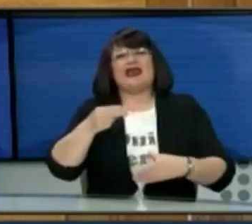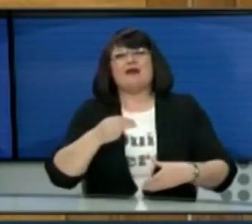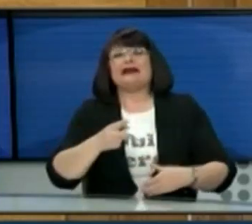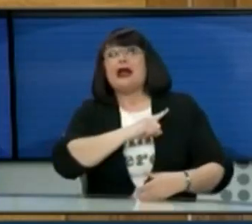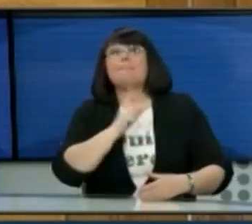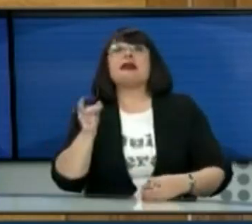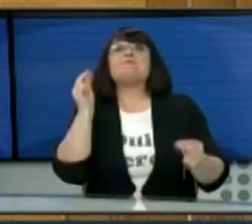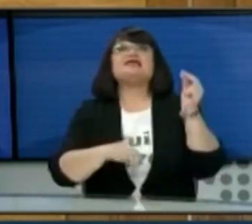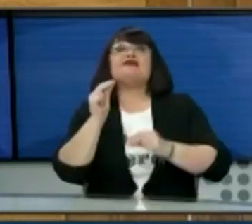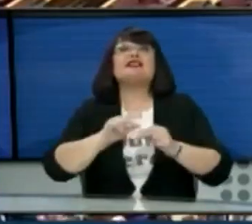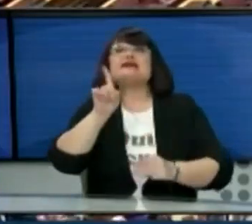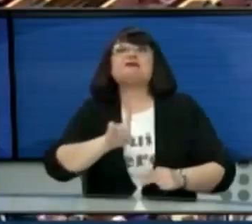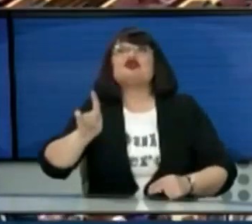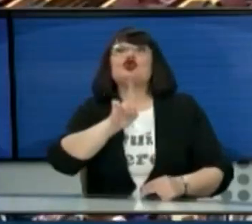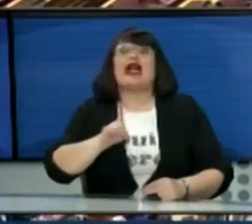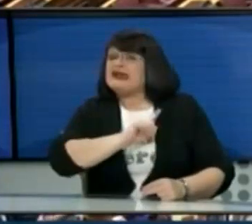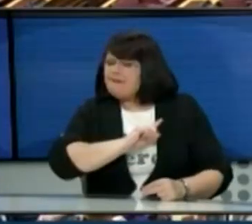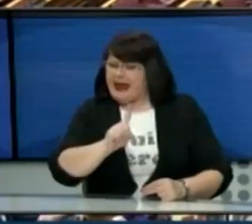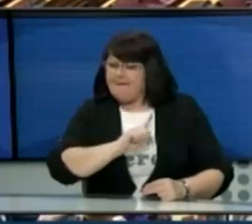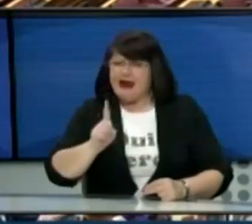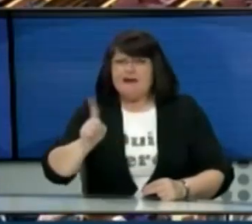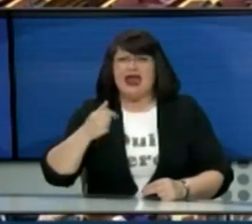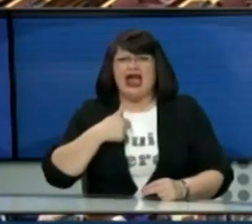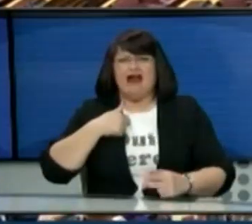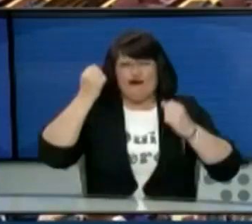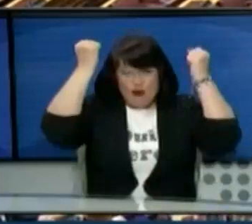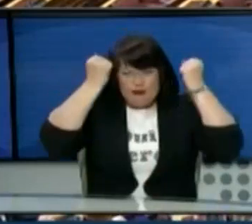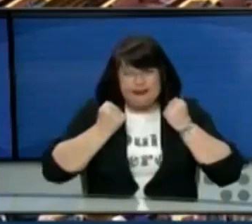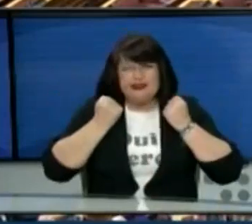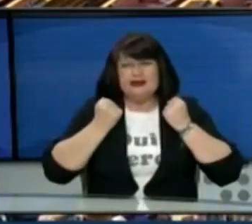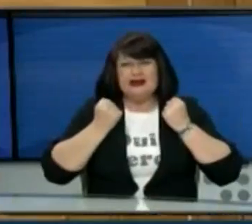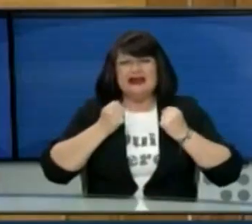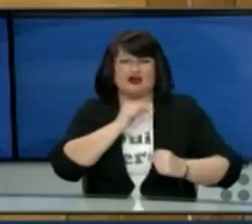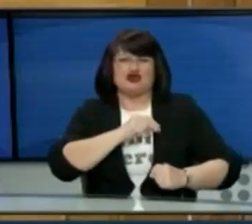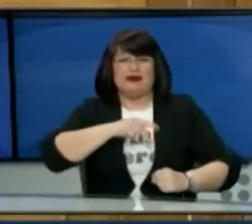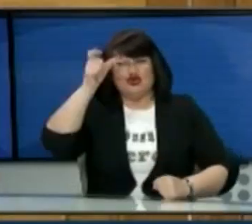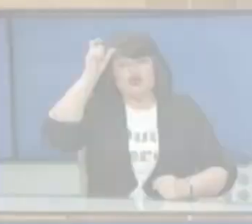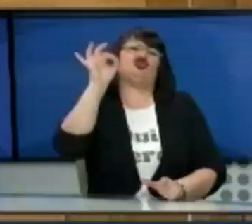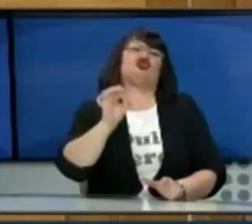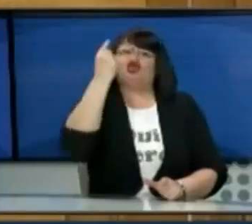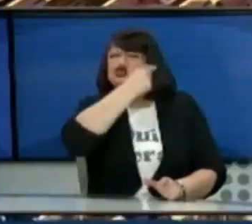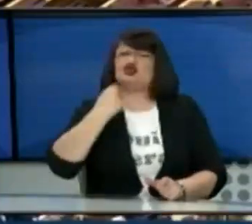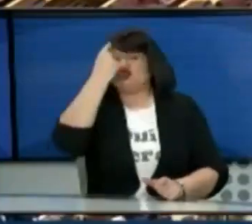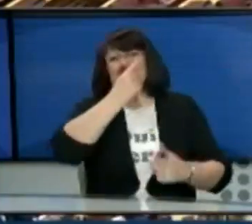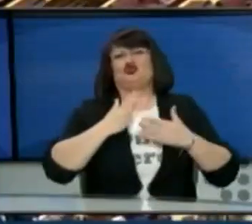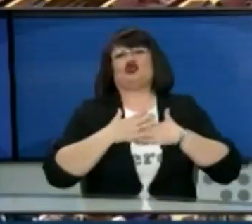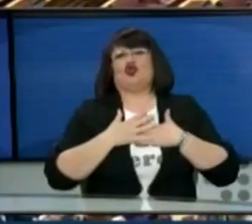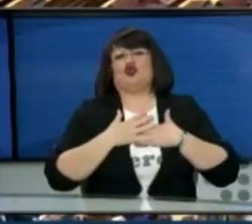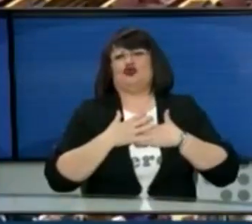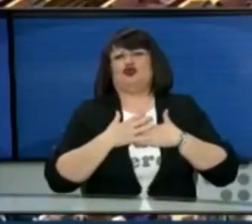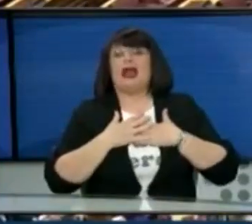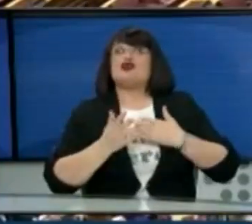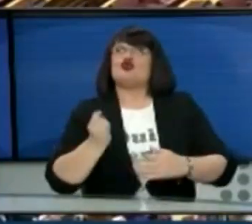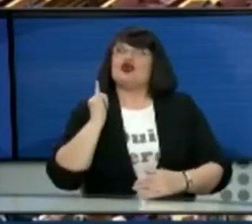μη ψηφίστε το Μητσοτάκη, αφού είμαι τόσο επιζήμιος για τα συμφέροντα της Τουρκίας? Για εξηγήστε το αυτό. Έστω και με καθυστέρηση